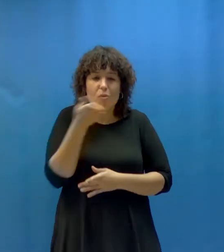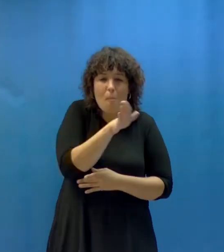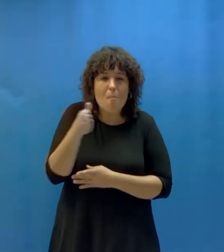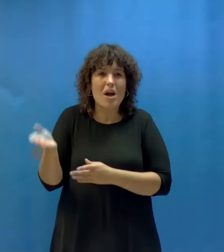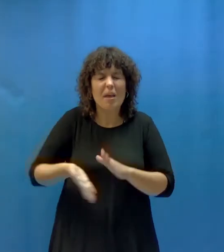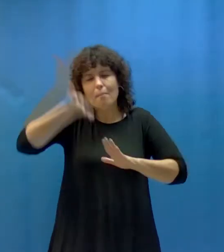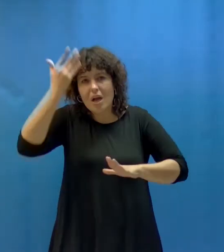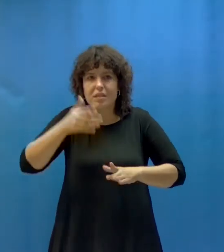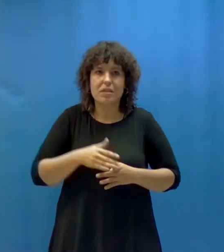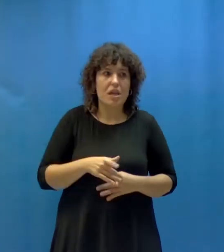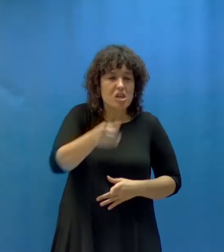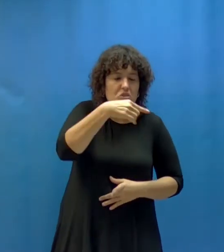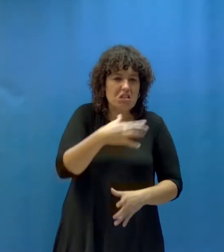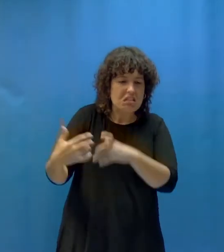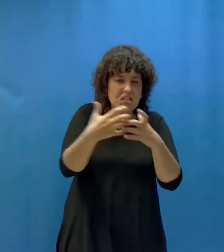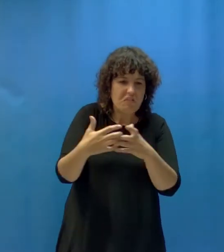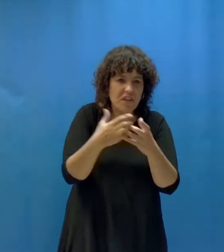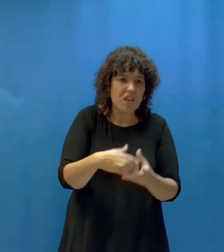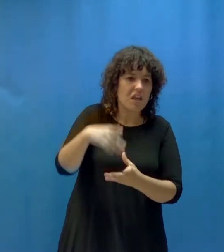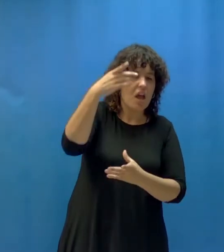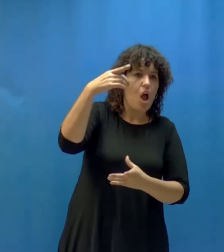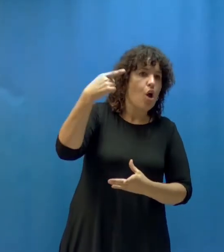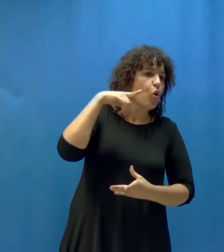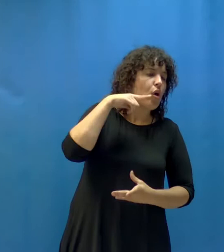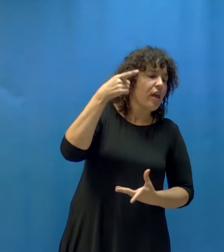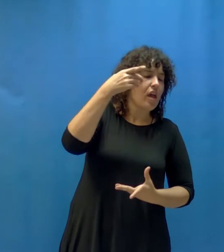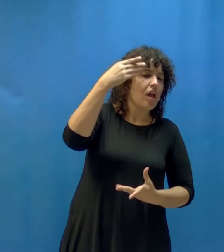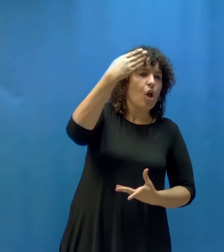i a Venezuela, no pot donar ni una, ni una.